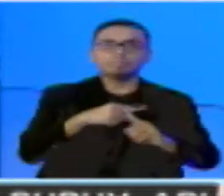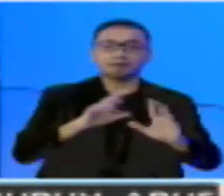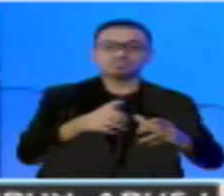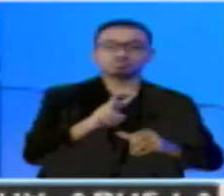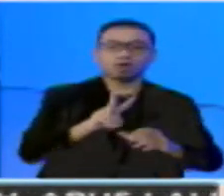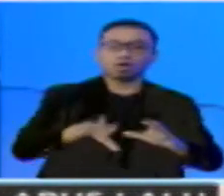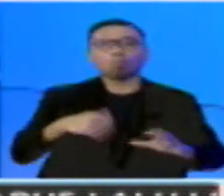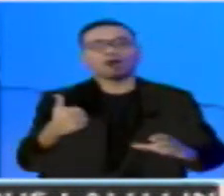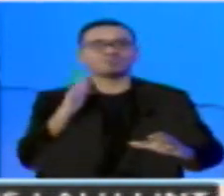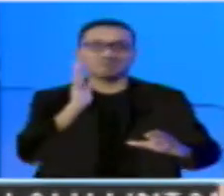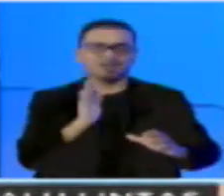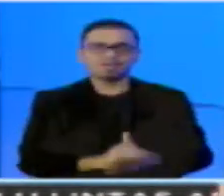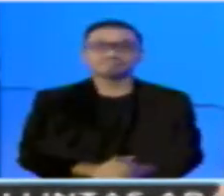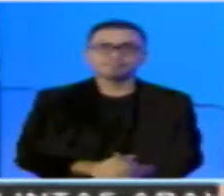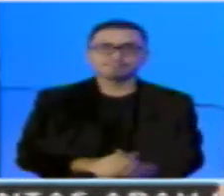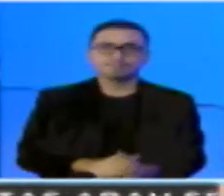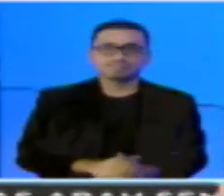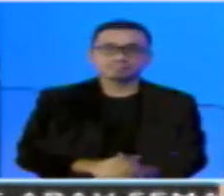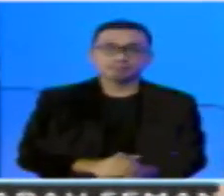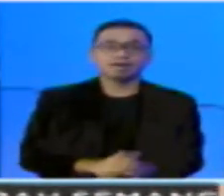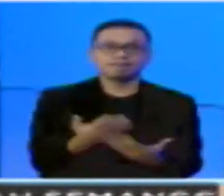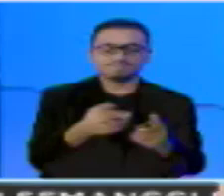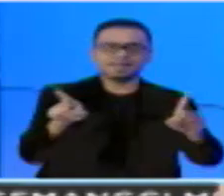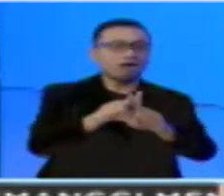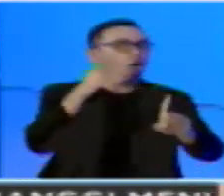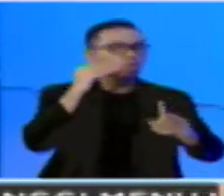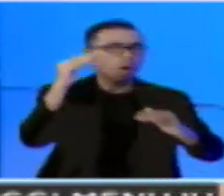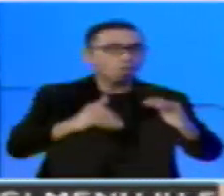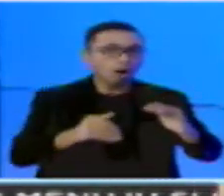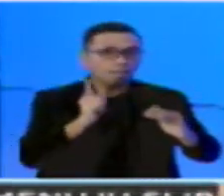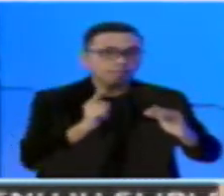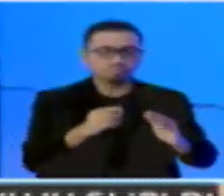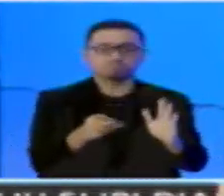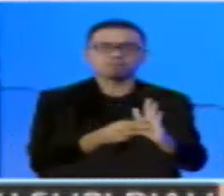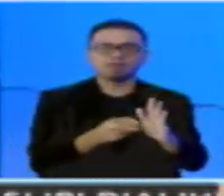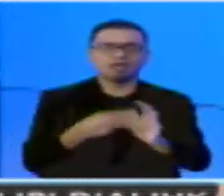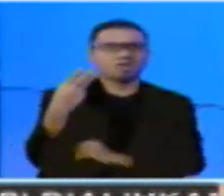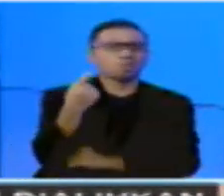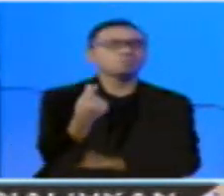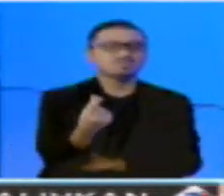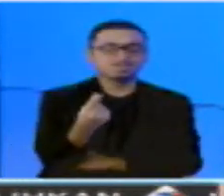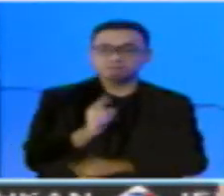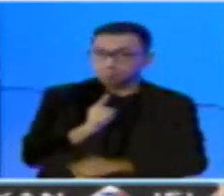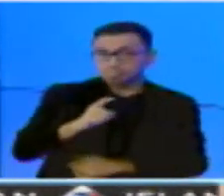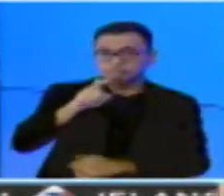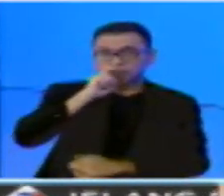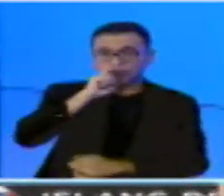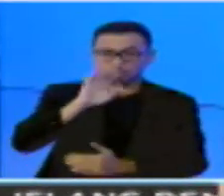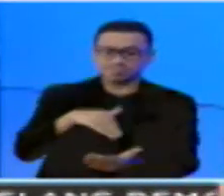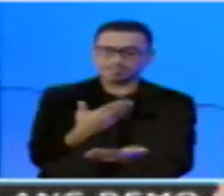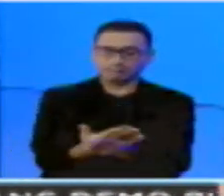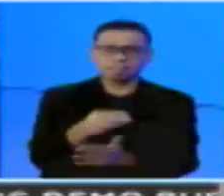terkait kasus manipulasi umur. Diduga pernikahan di bawah umur karena faktor ekonomi. Ayah MJ telah meninggal dunia sejak 3 tahun